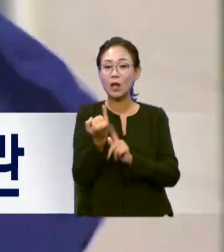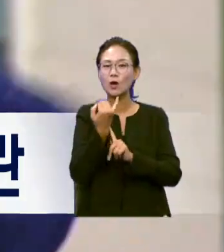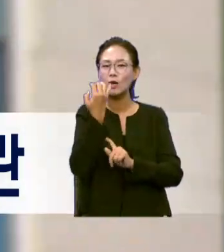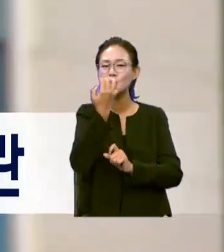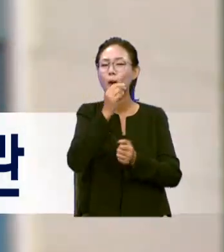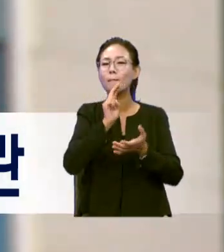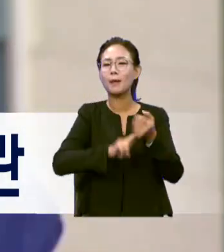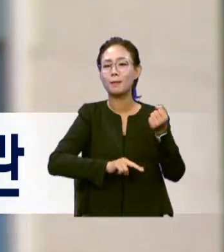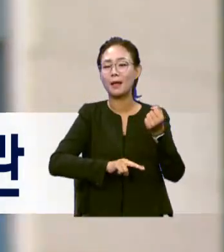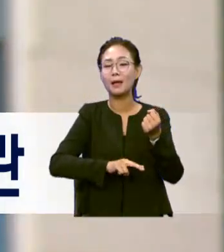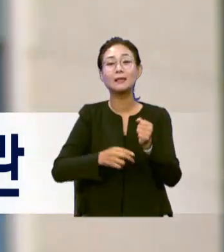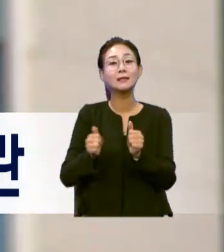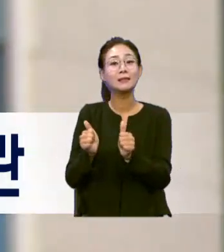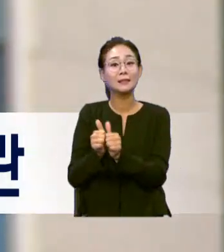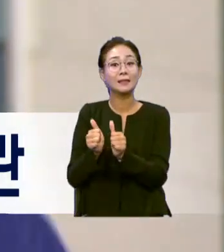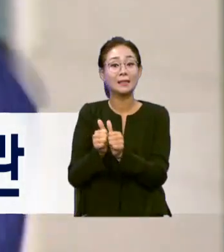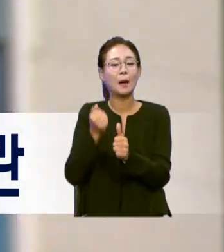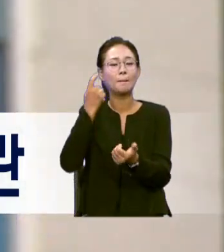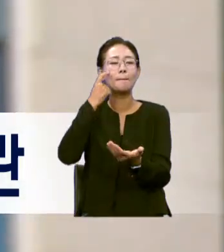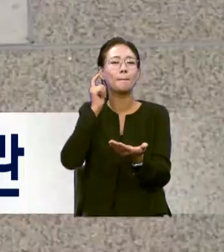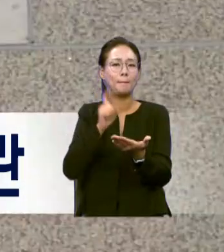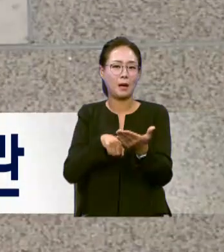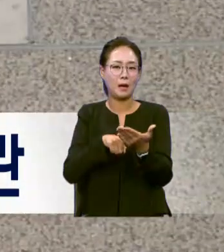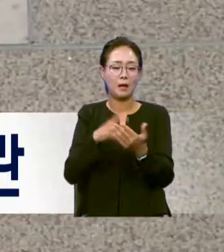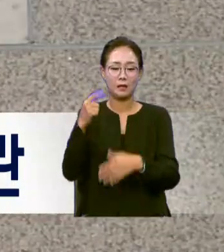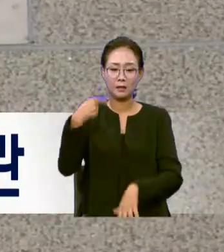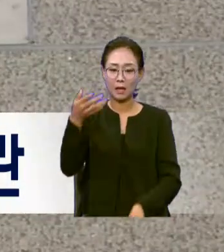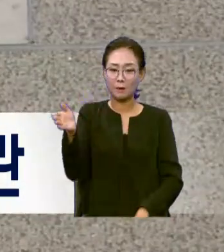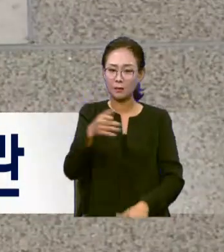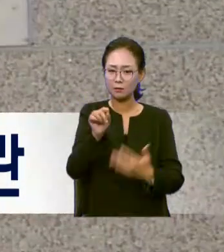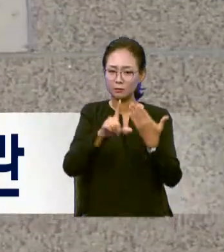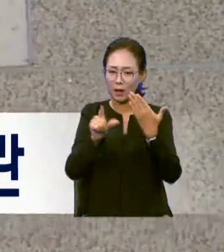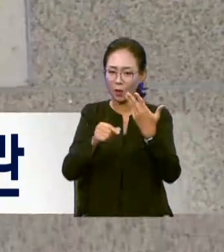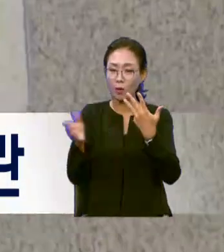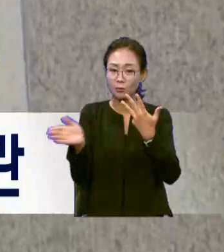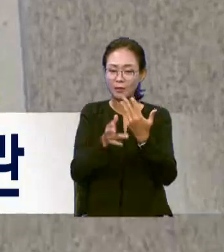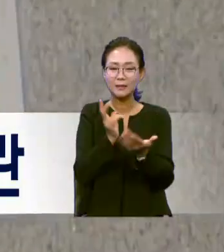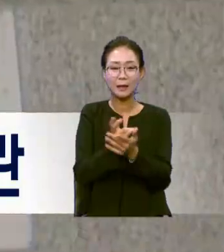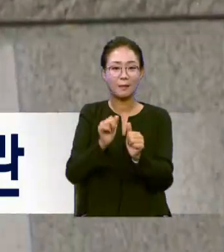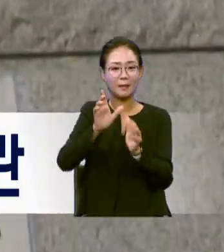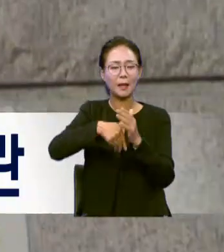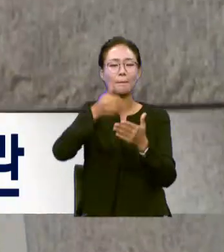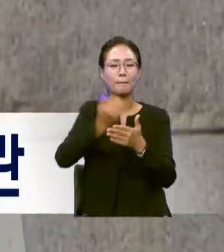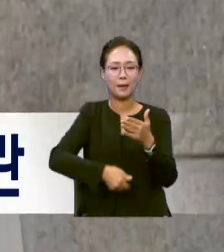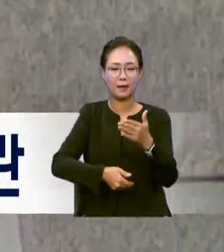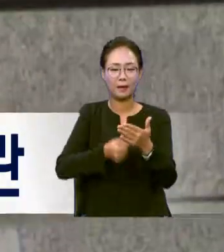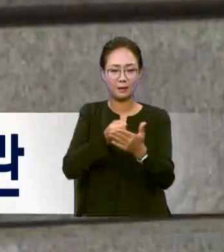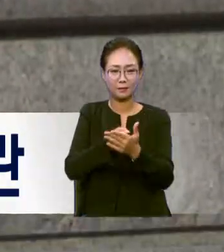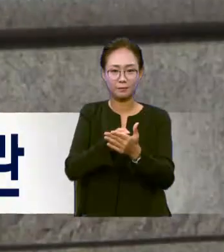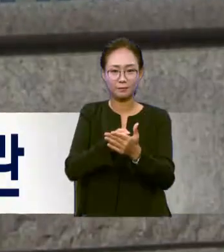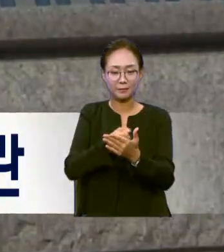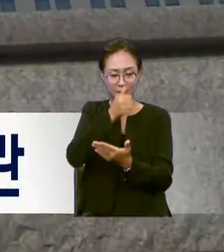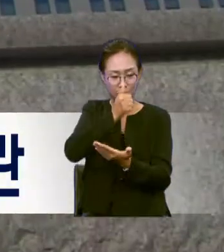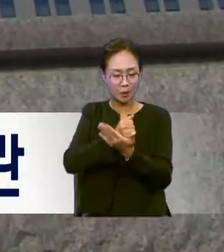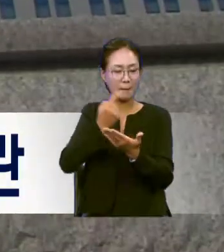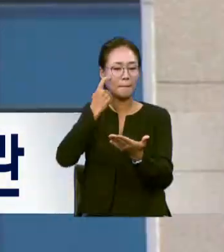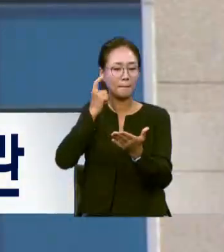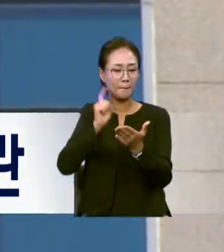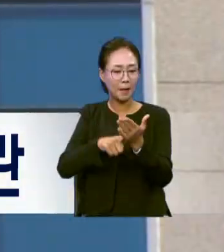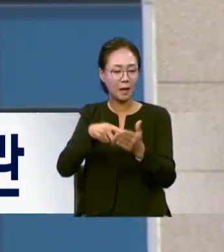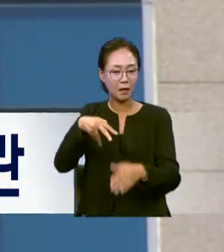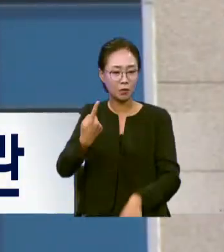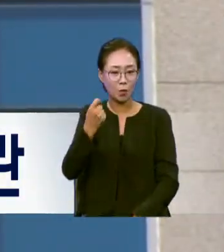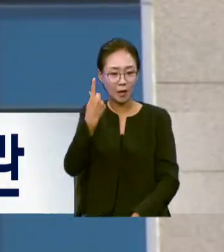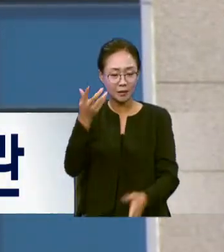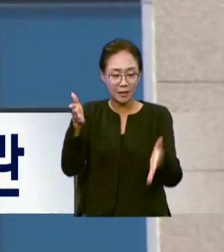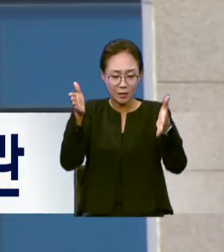혐의를 받는 현직 판사 A씨를 다음 달부터 형사 재판 업무에서 배제한다고 밝혔습니다. 혐의 적발 이후에도 A씨가 한